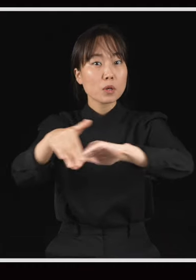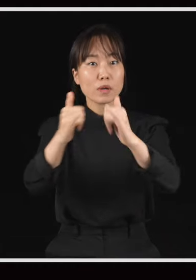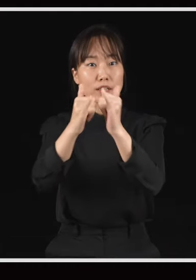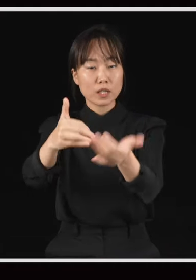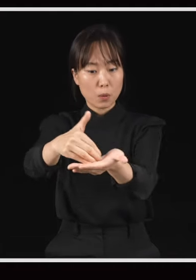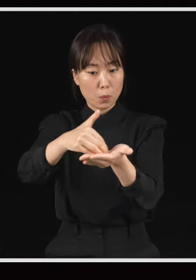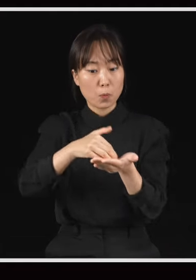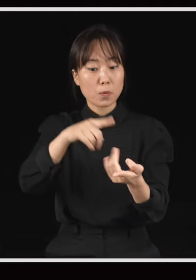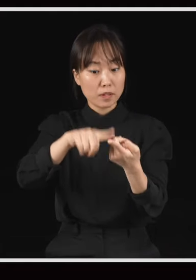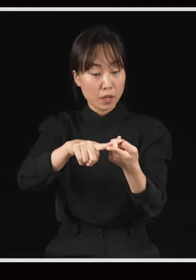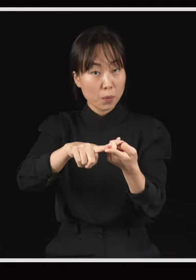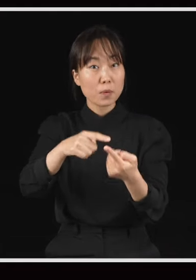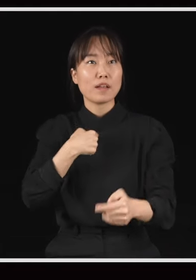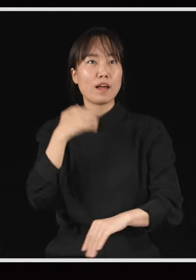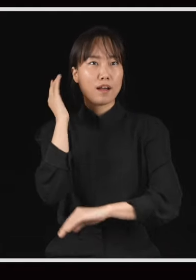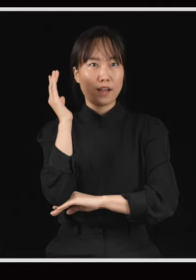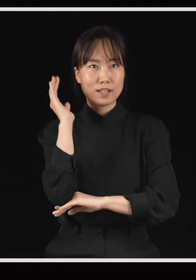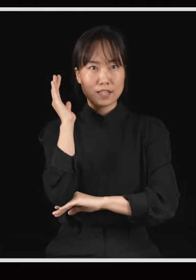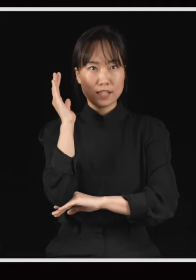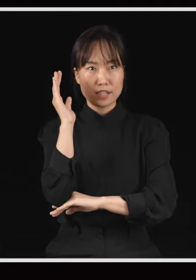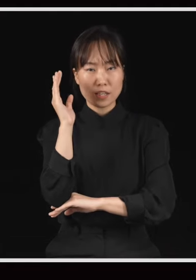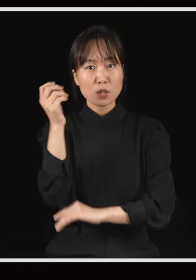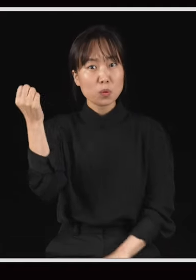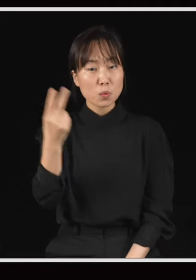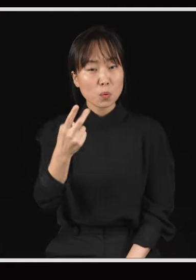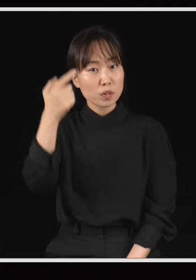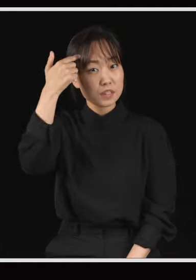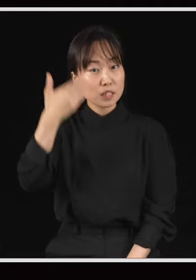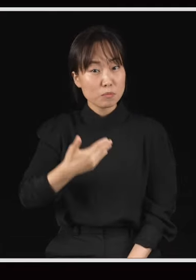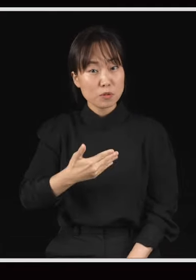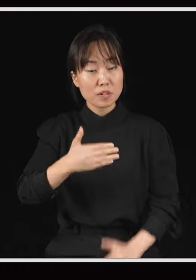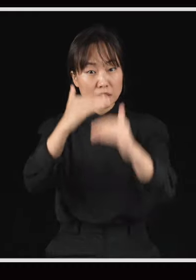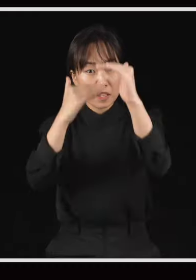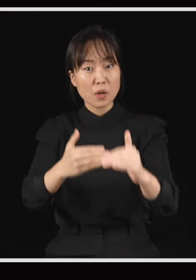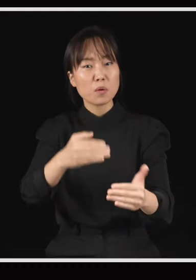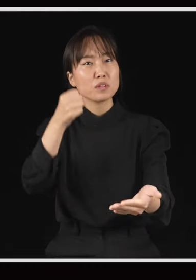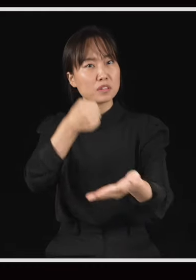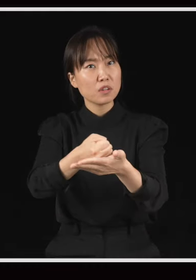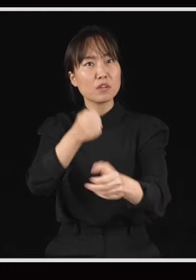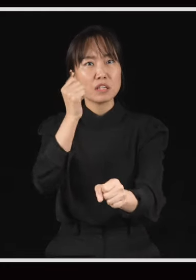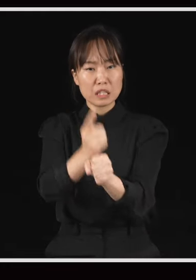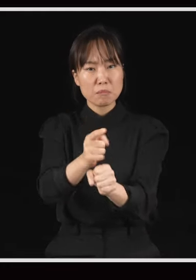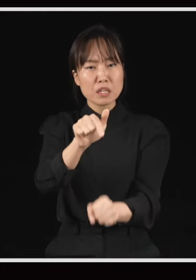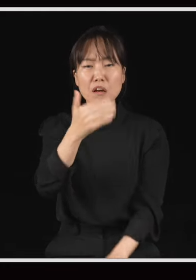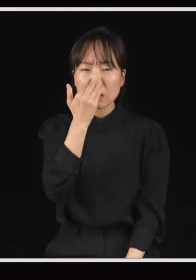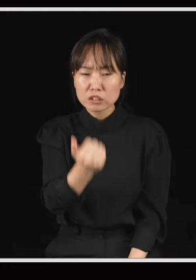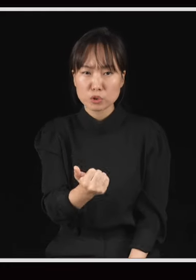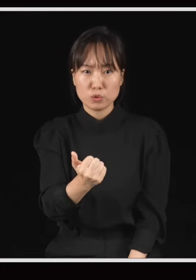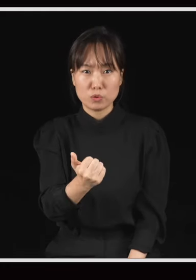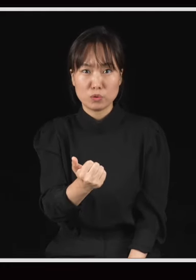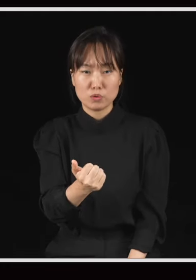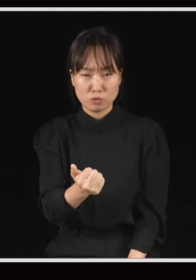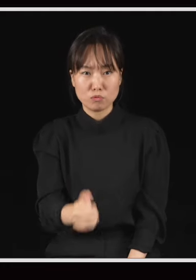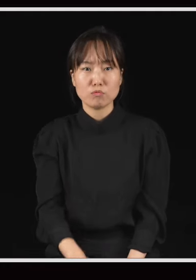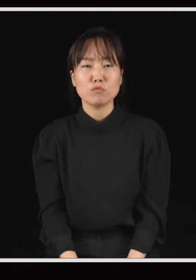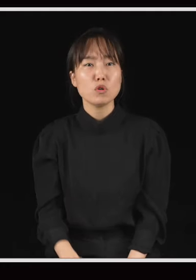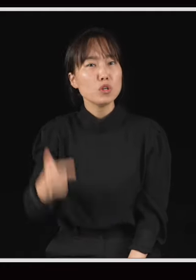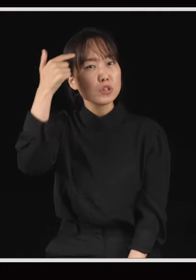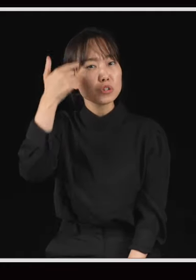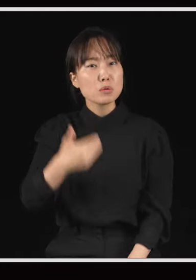보통은 PD가 원하는 대로 얘기를 하게 돼요. 그리고 대개는 질문지를 이제 정해 주시는데 저는 너무 지겨워요. 맨날